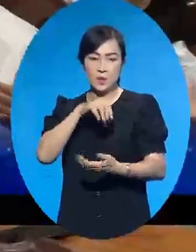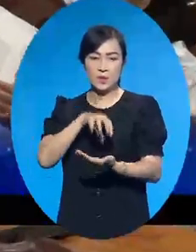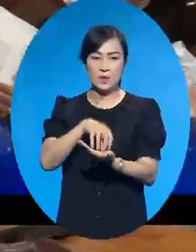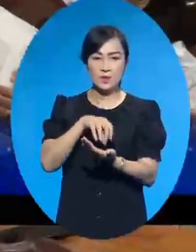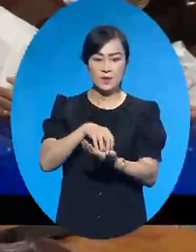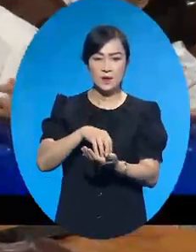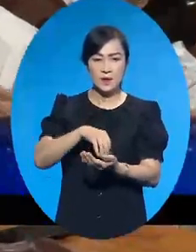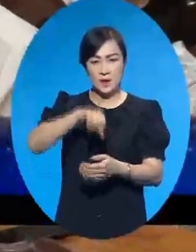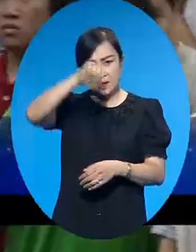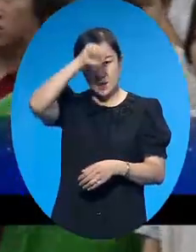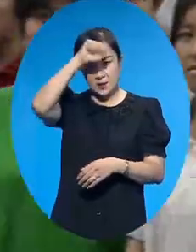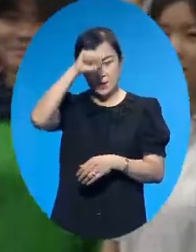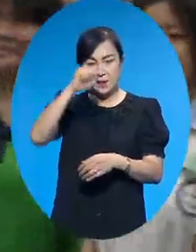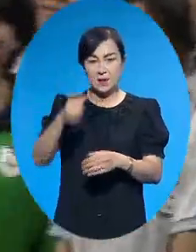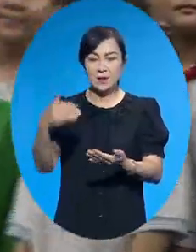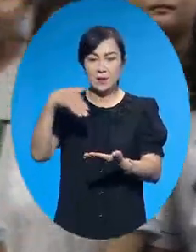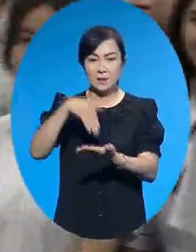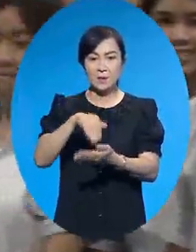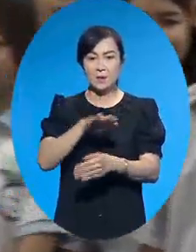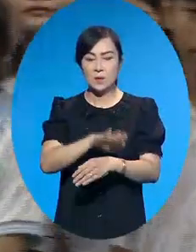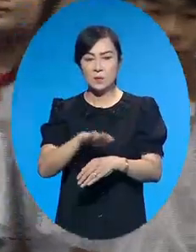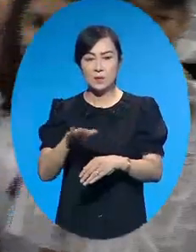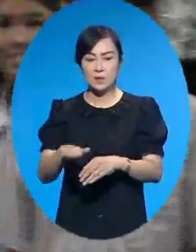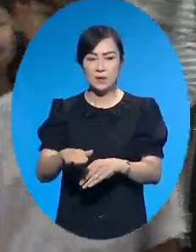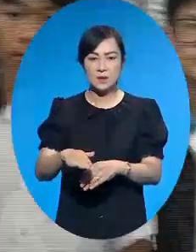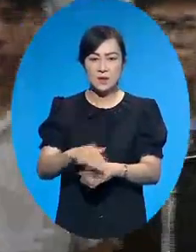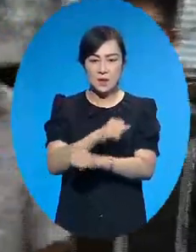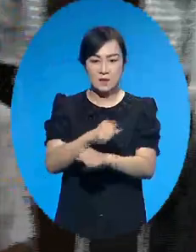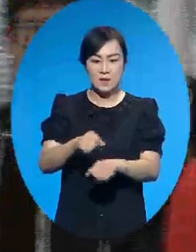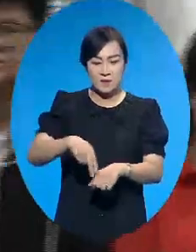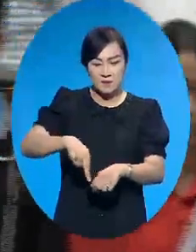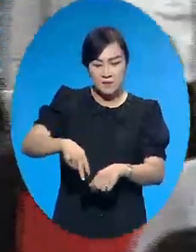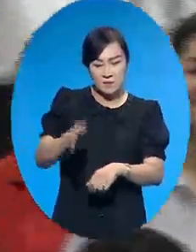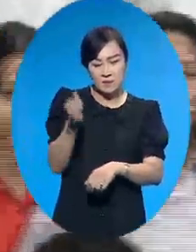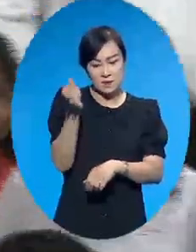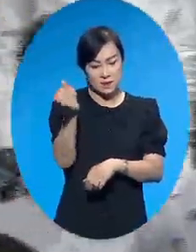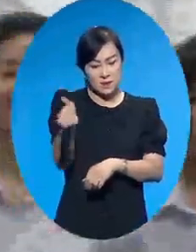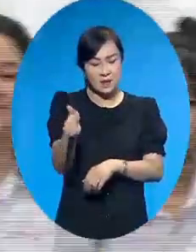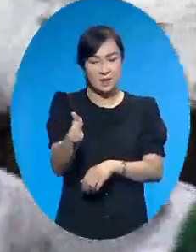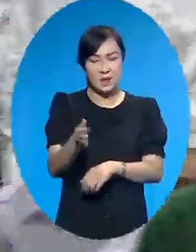các cấp ủy đảng sẽ tiếp sức cho các em học sinh vững bước trên chặng đường tương lai,